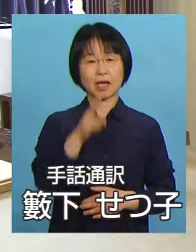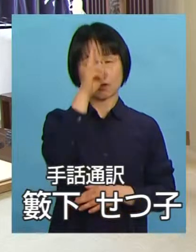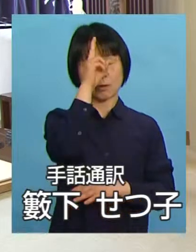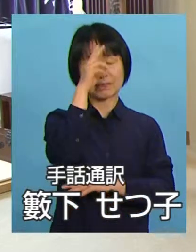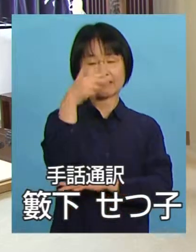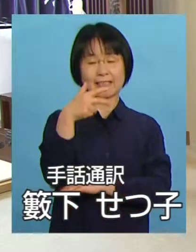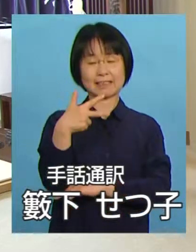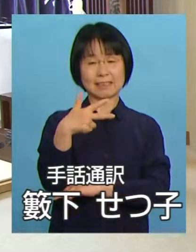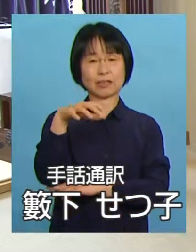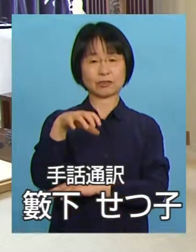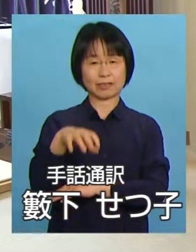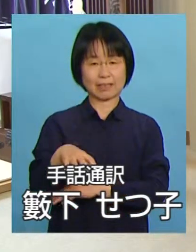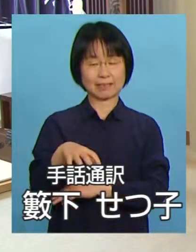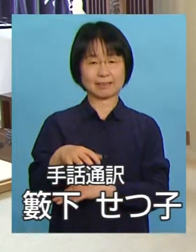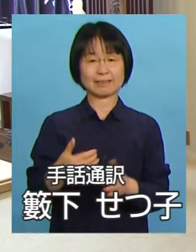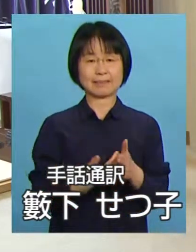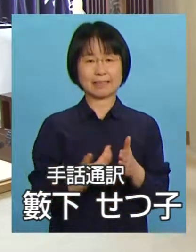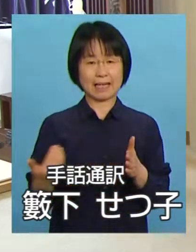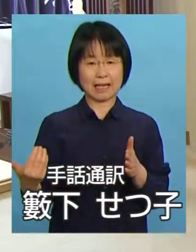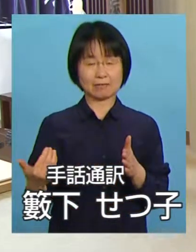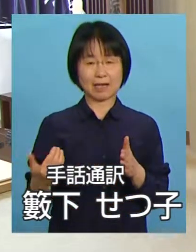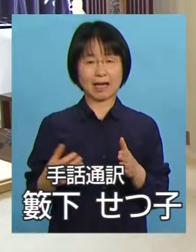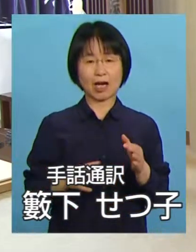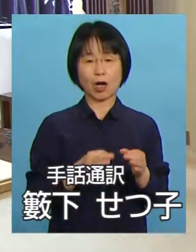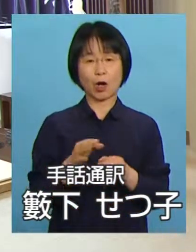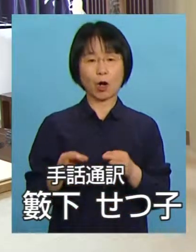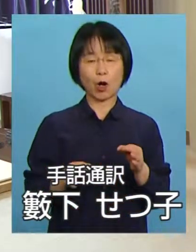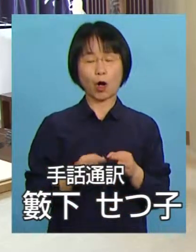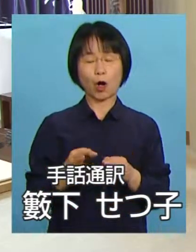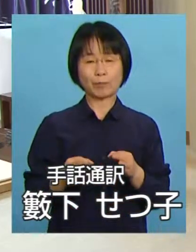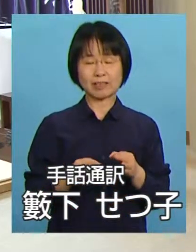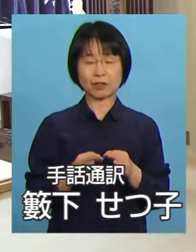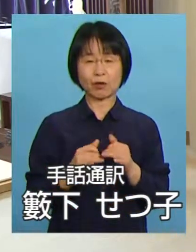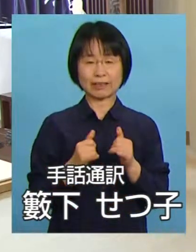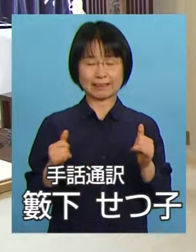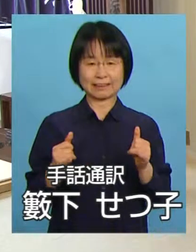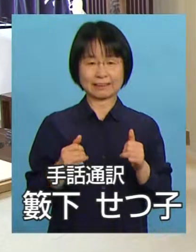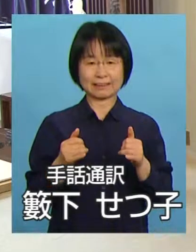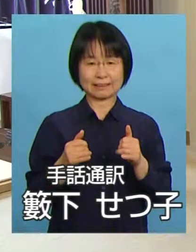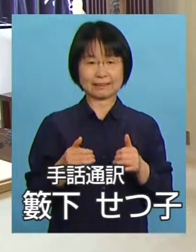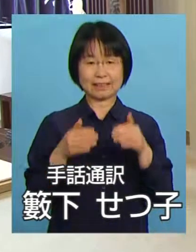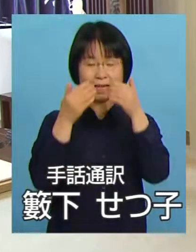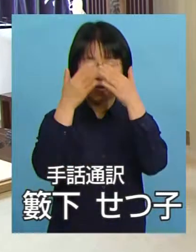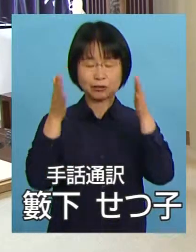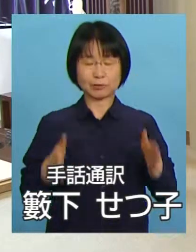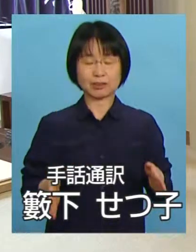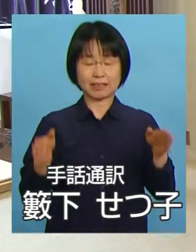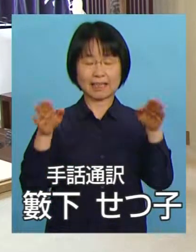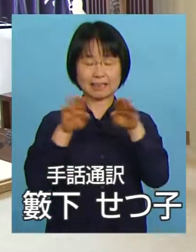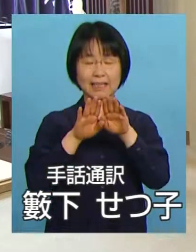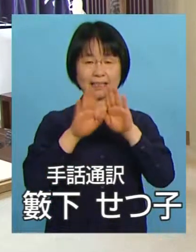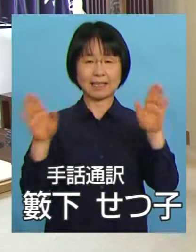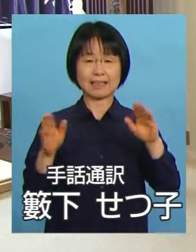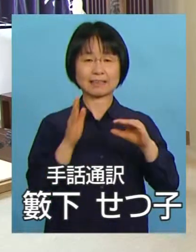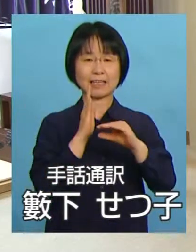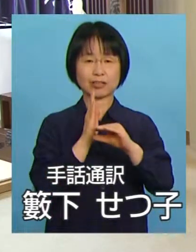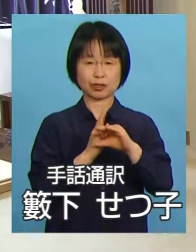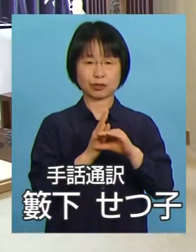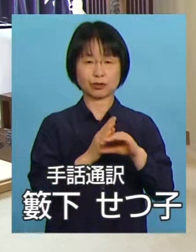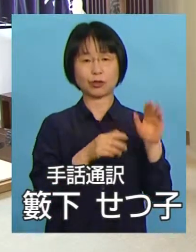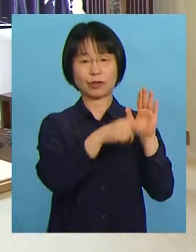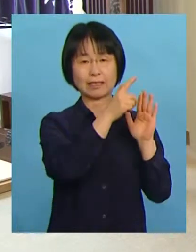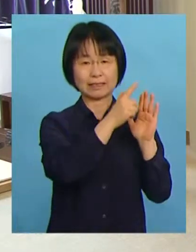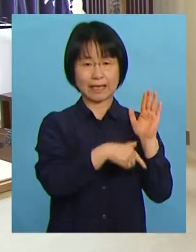こんにちは、市役所です。前半は近江商人博物館で開催されているテーマ展商家の家訓